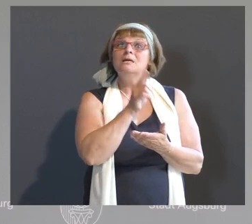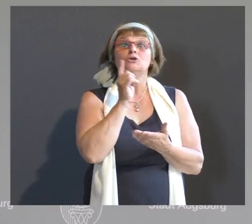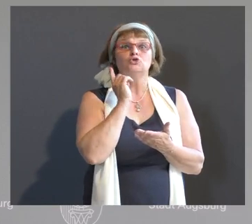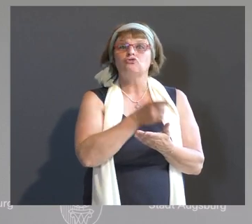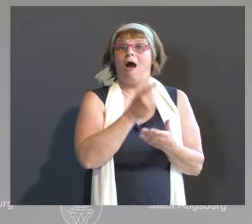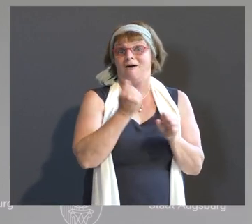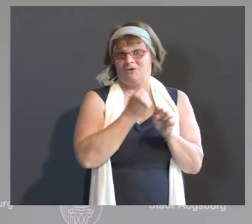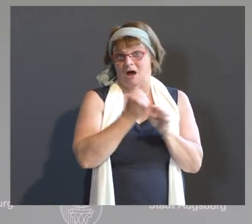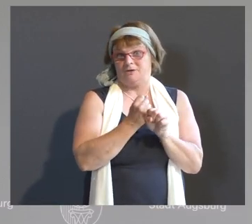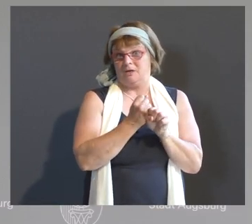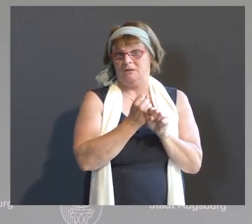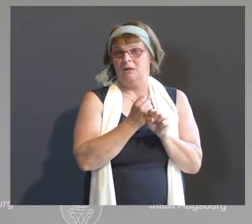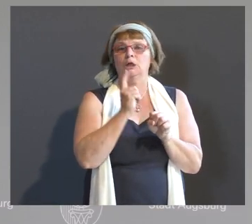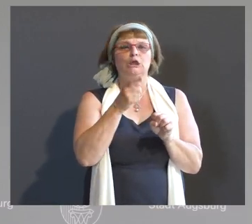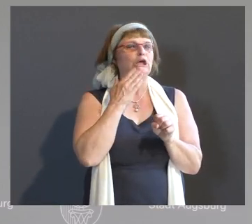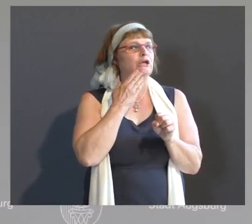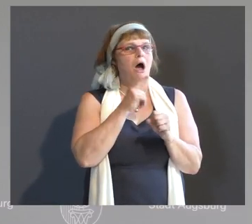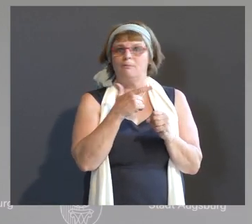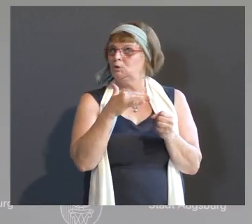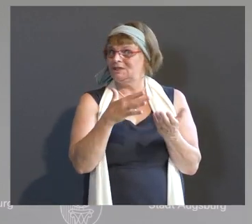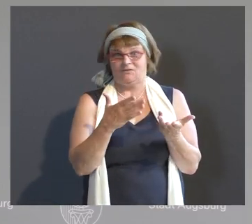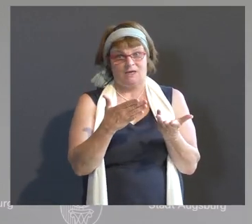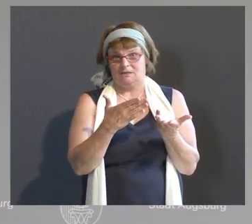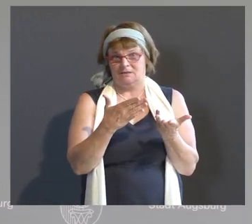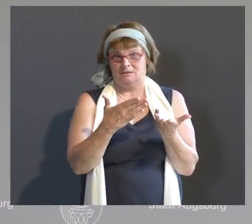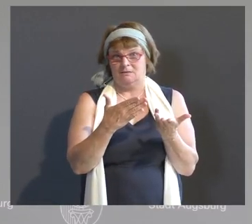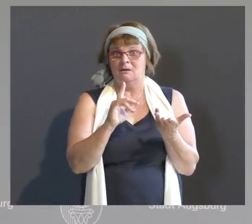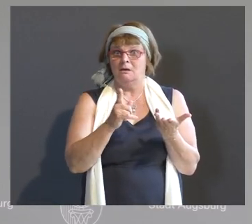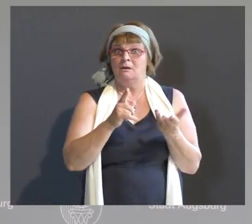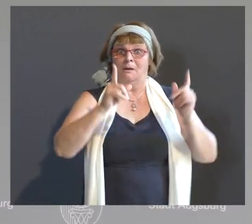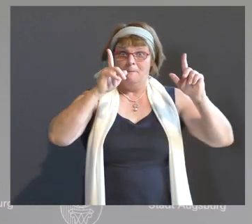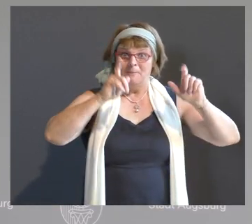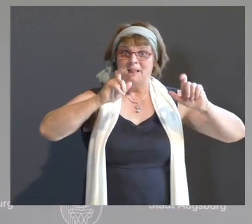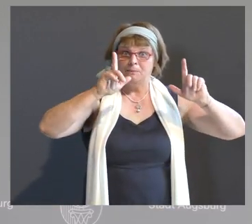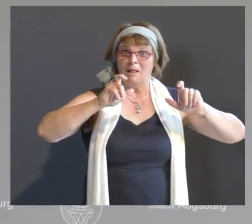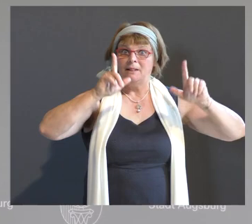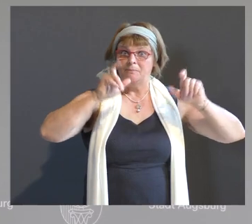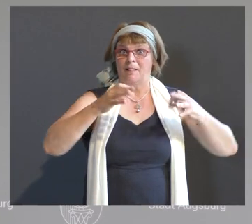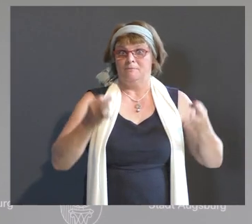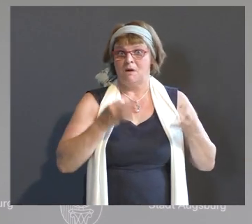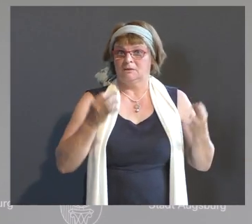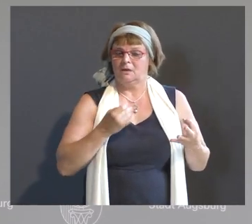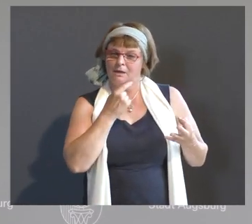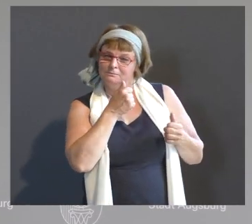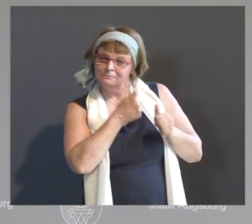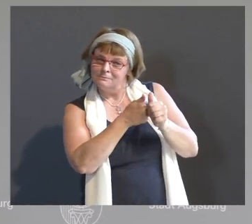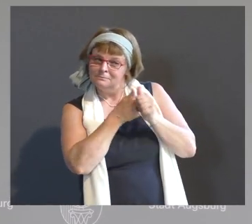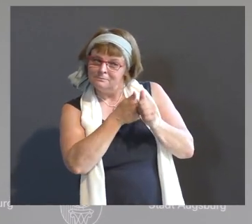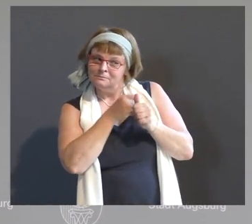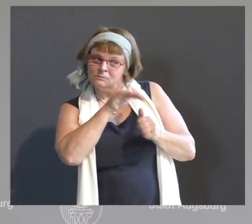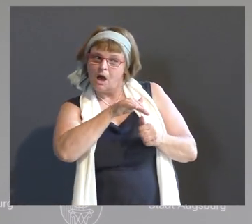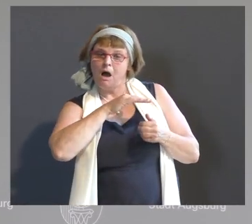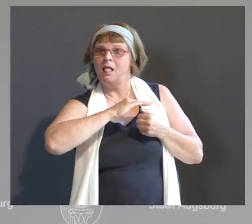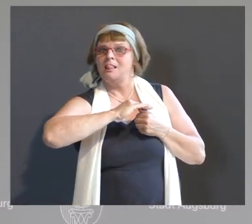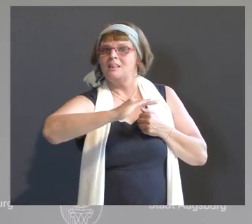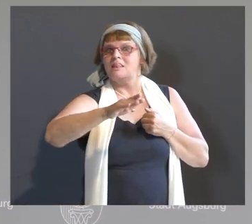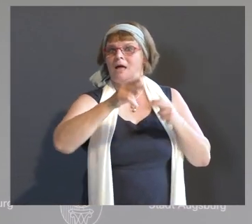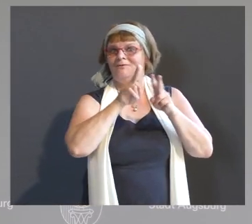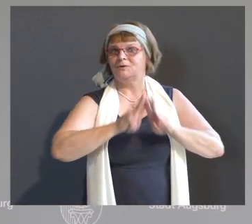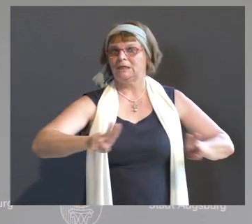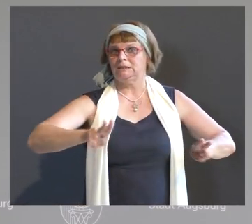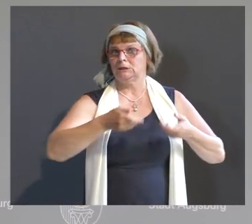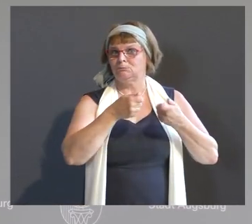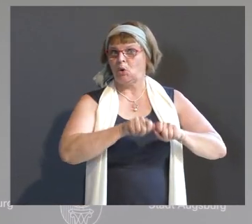Straftaten. Auch nach Sichtung des ersten Bildmaterials besteht nach wie vor der Verdacht des Landfriedensbruchs, der nach